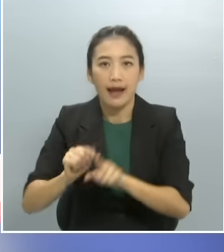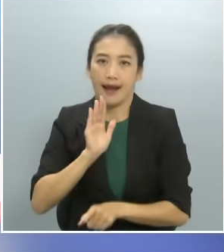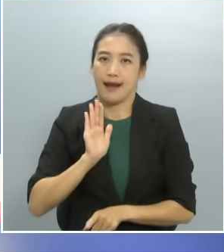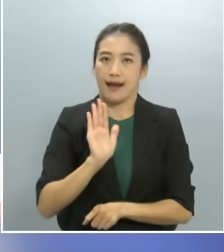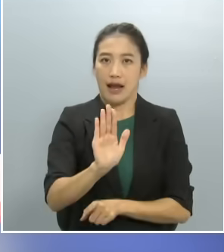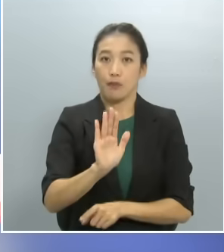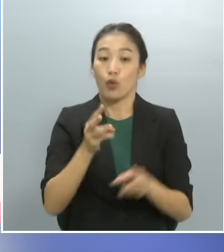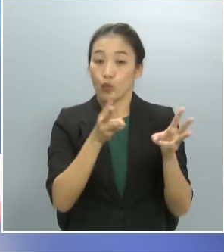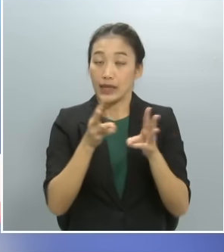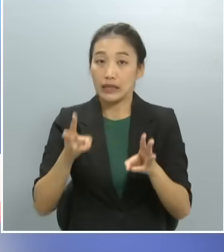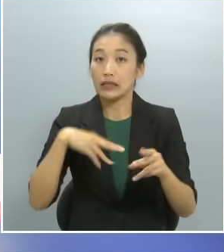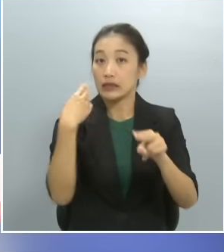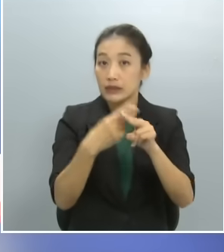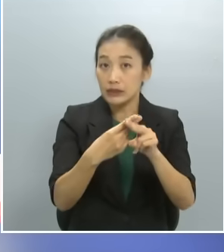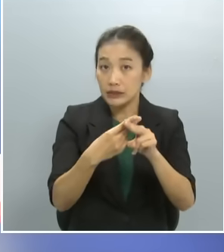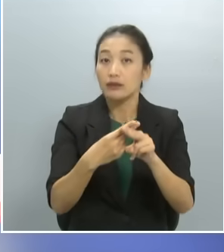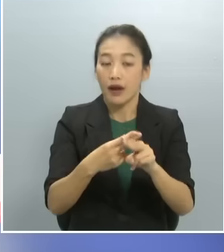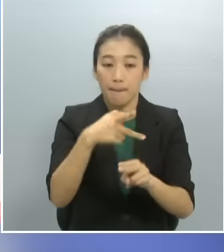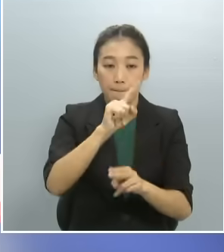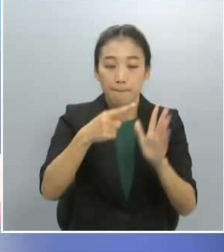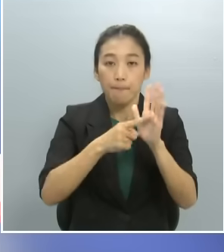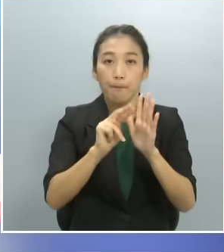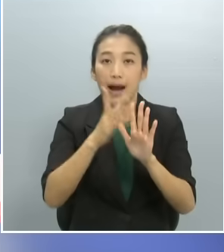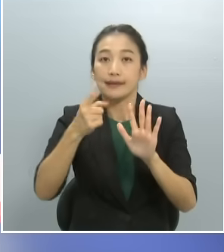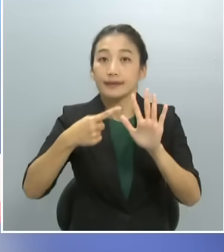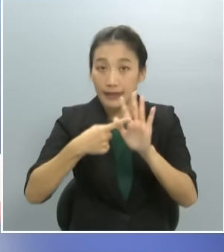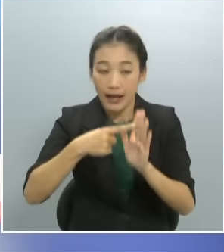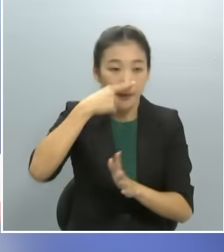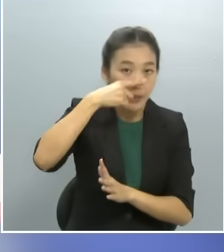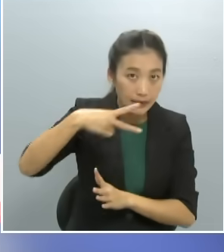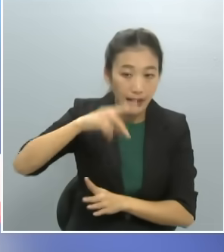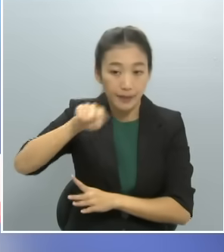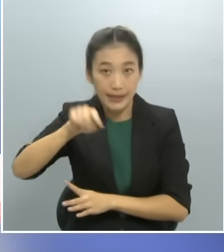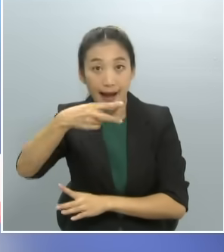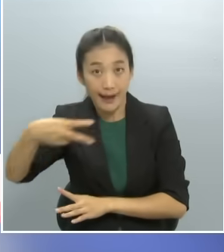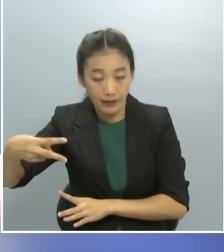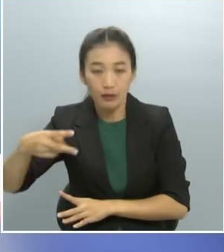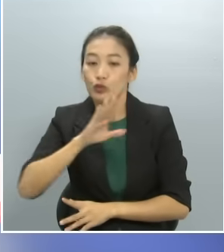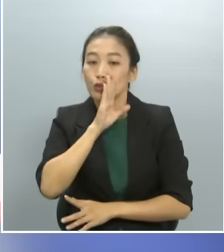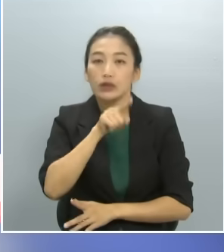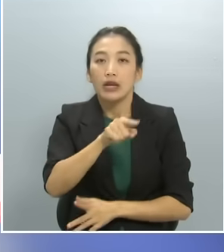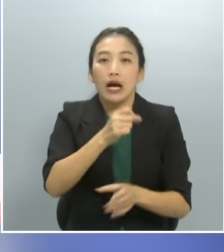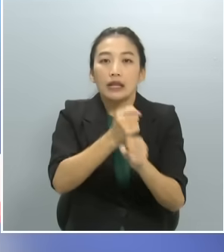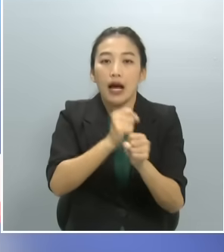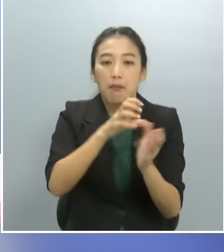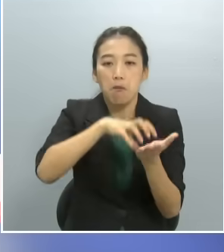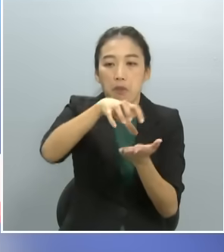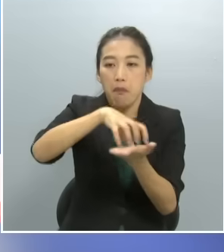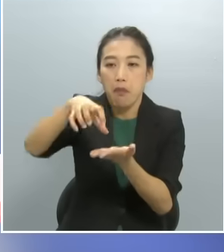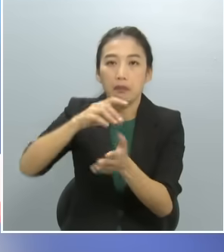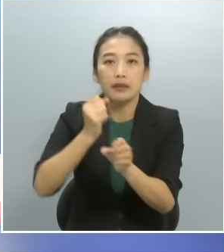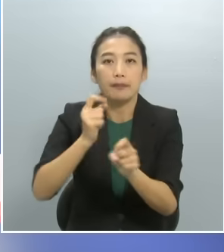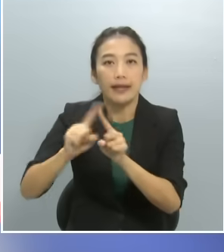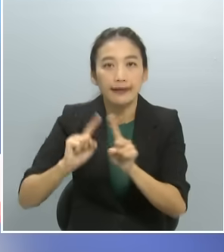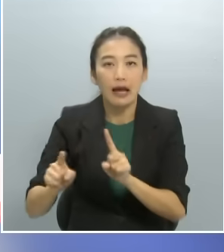ภาษาไทยและภาษาอังกฤษไปใช้เป็นชื่อร้านหรือใช้เป็นชื่อสินค้าเพื่อจำหน่ายหลังจากที่โพสต์นี้ถูกแชร์